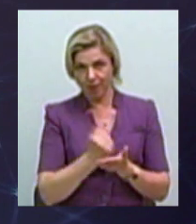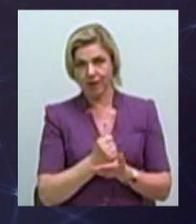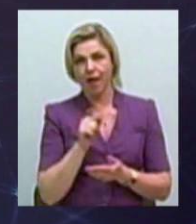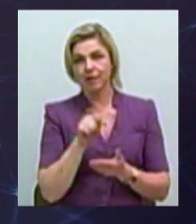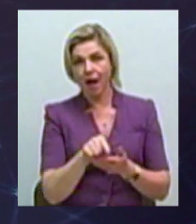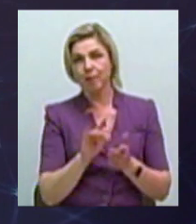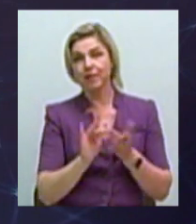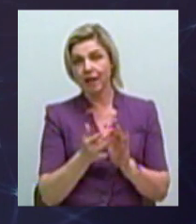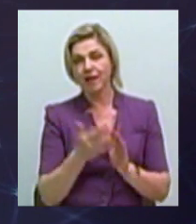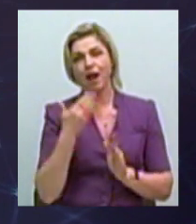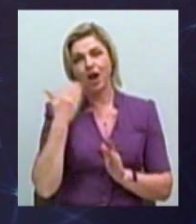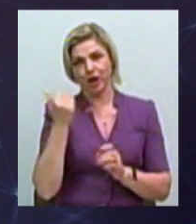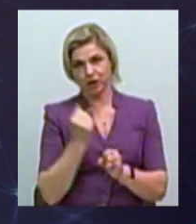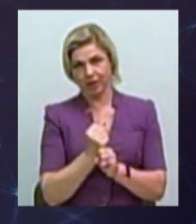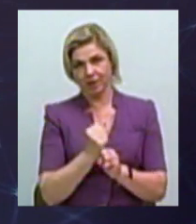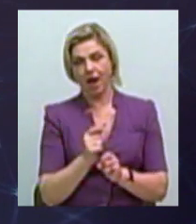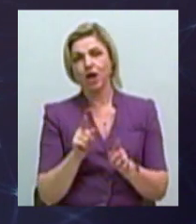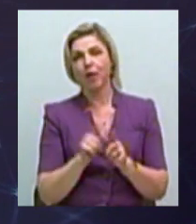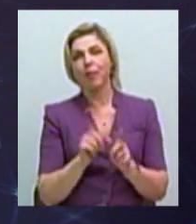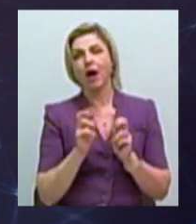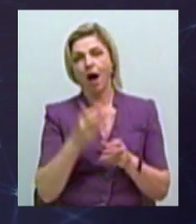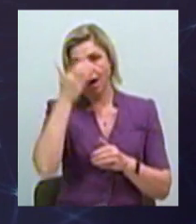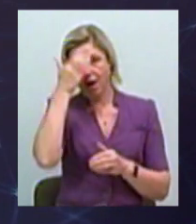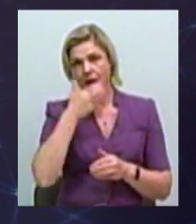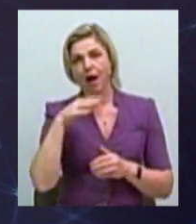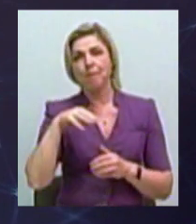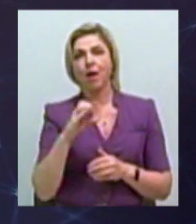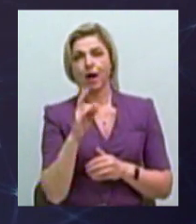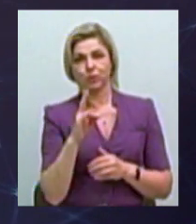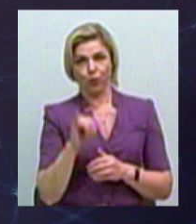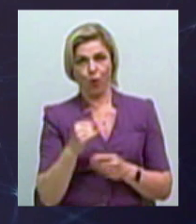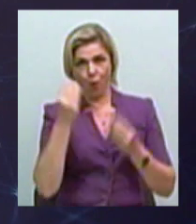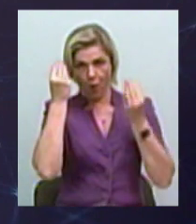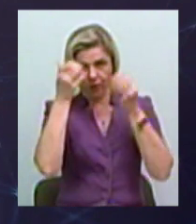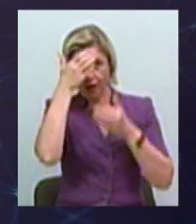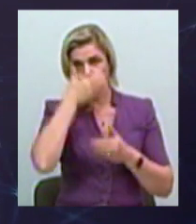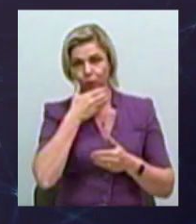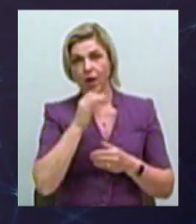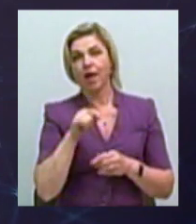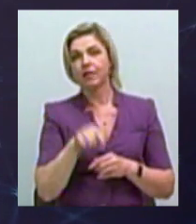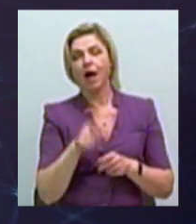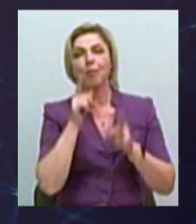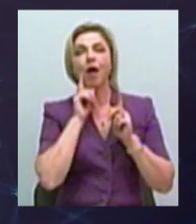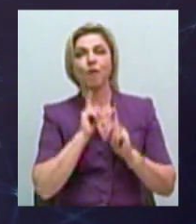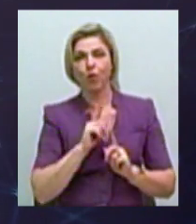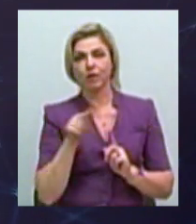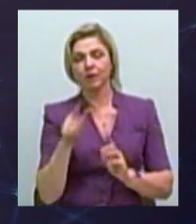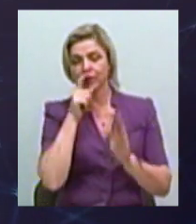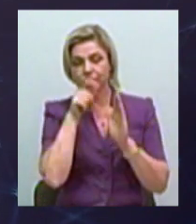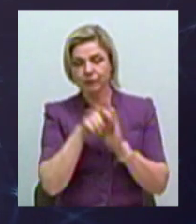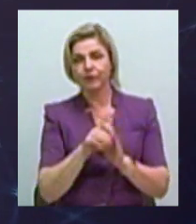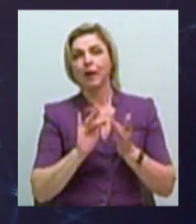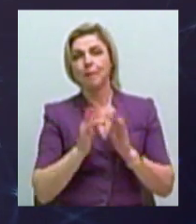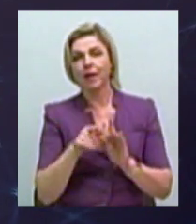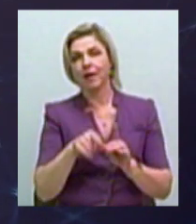легше це зробити, просто одягнути маску, ніж чогось досягнути у реальному житті. І тоді, звісно, там стає комфортніше. Вона зануриться в цей світ все